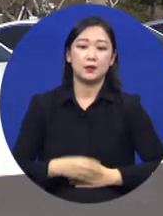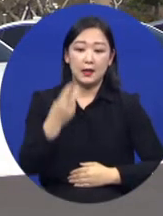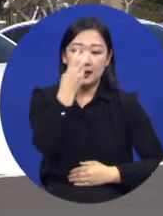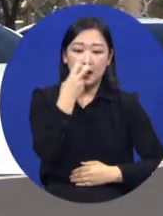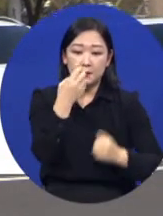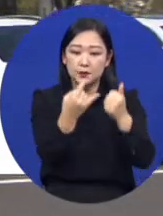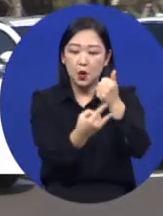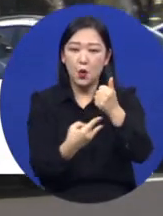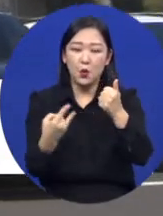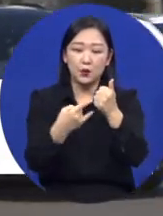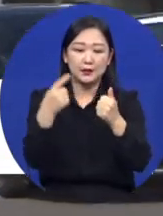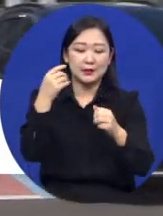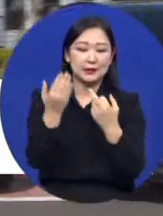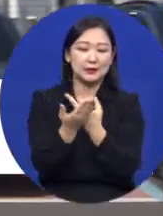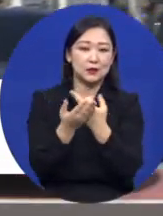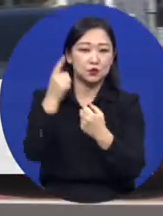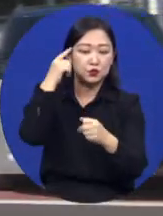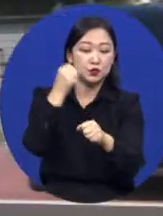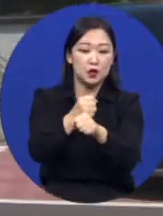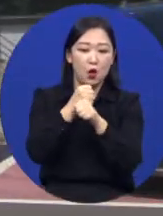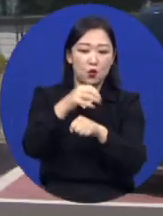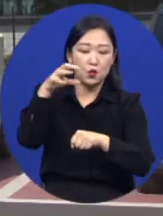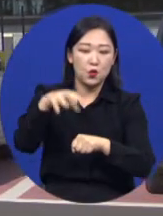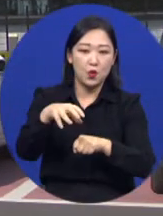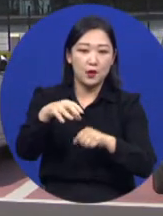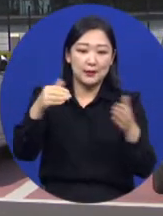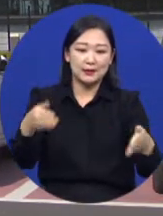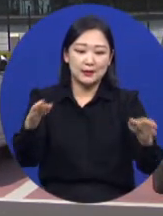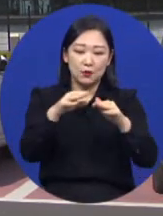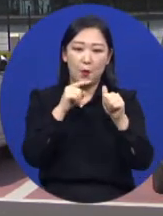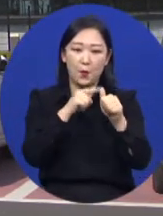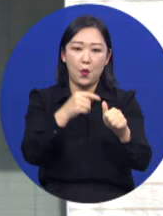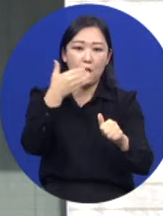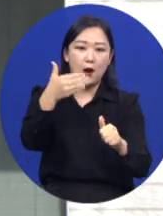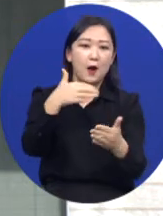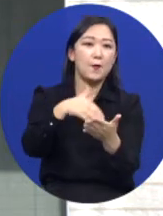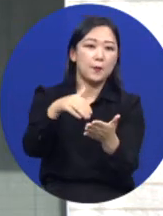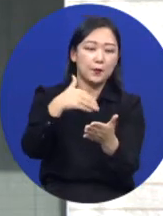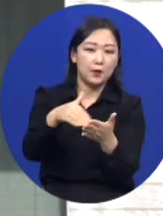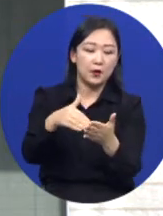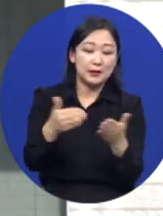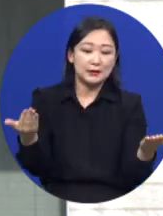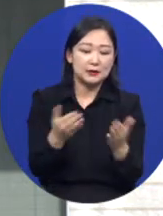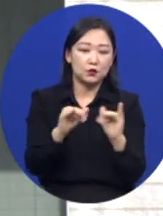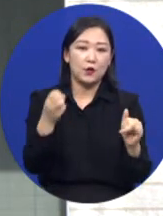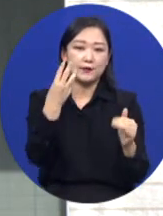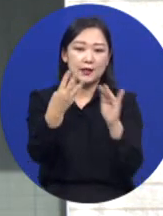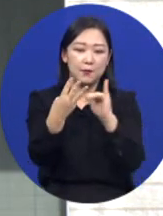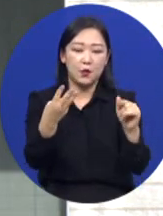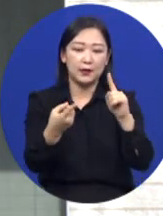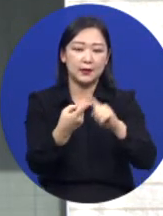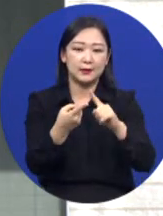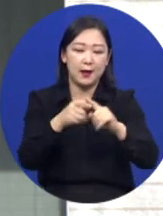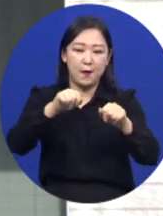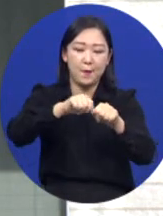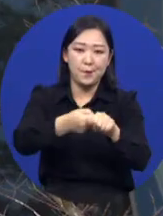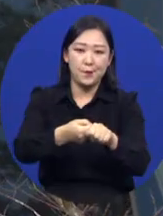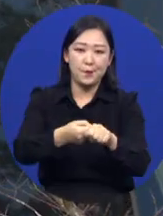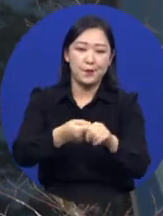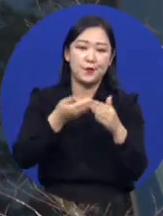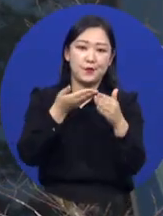감사 위는 제주 연구원 의 기관 경고 등 9권의 행 종 조치와 함께 직원 3명에 대한 심문 상 조치를